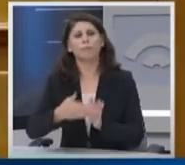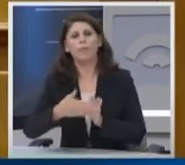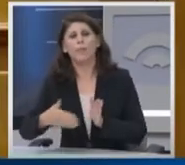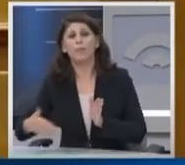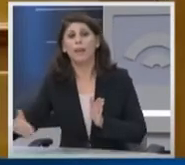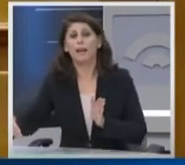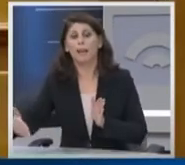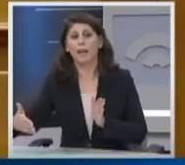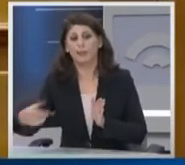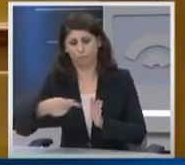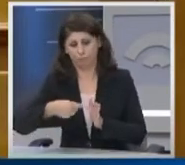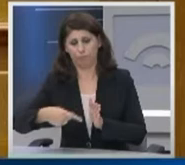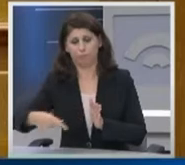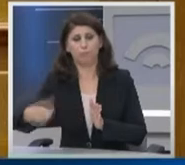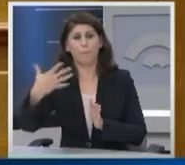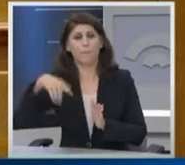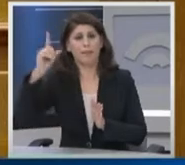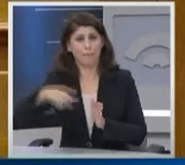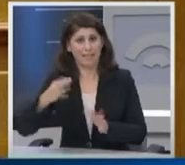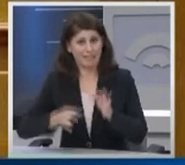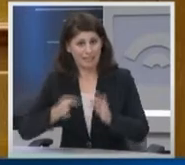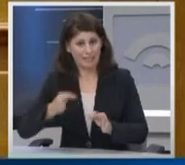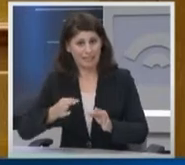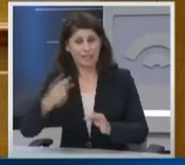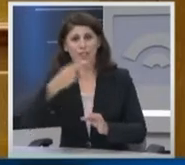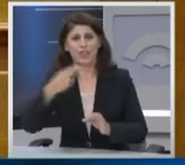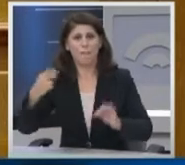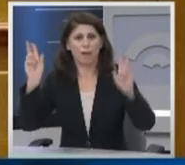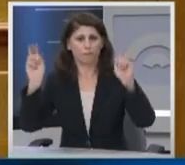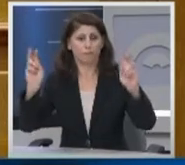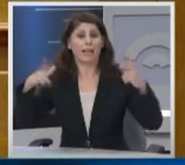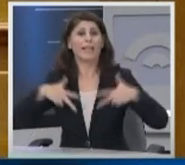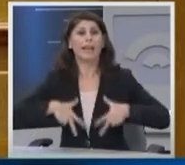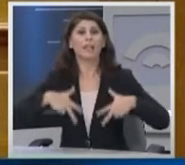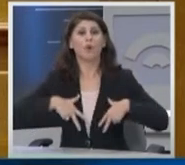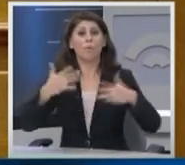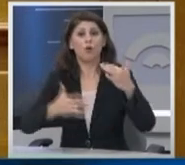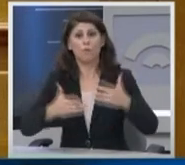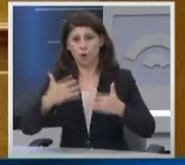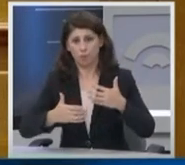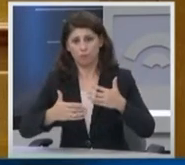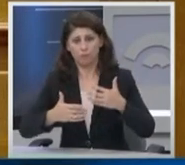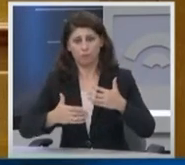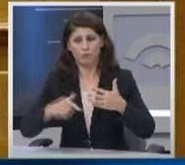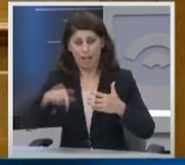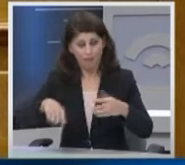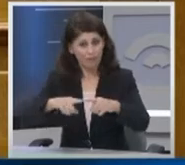πενθήμερης συζήτησης για τον κρατικό προϋπολογισμό θα